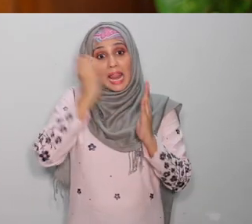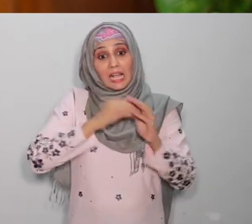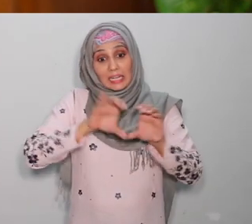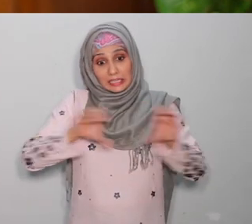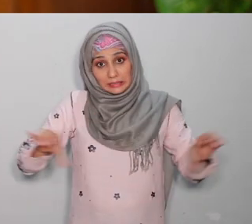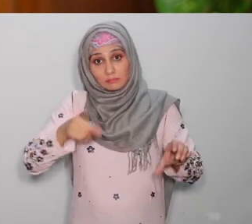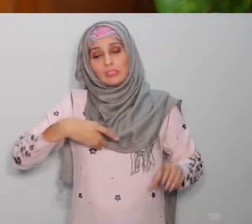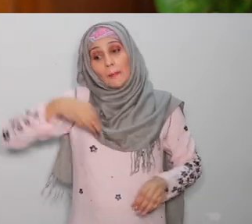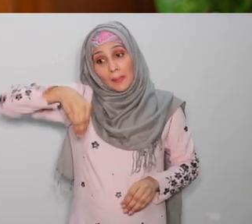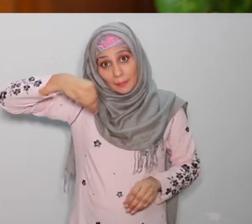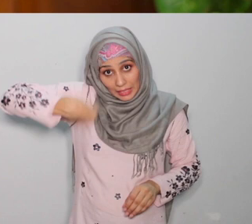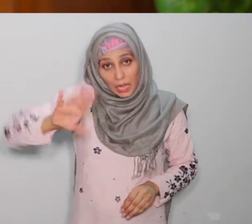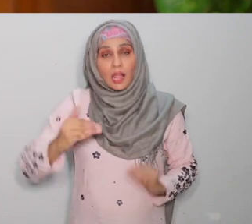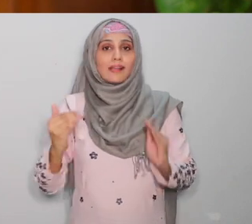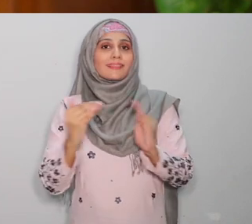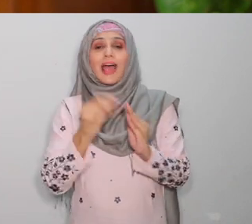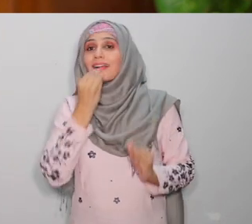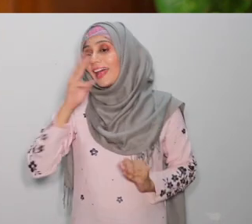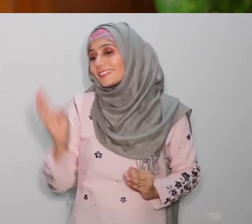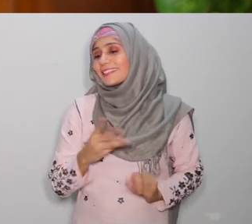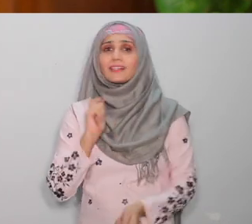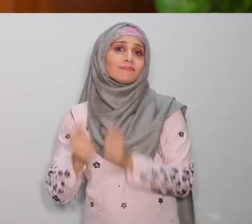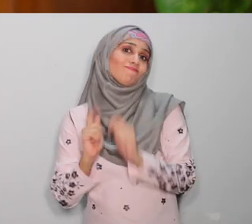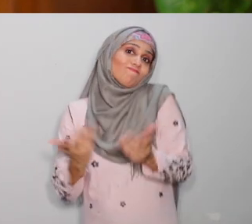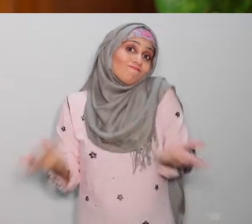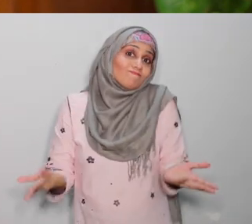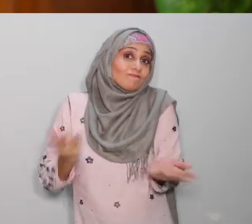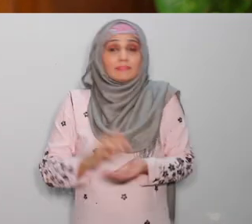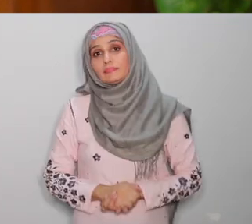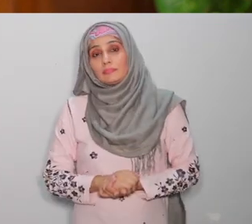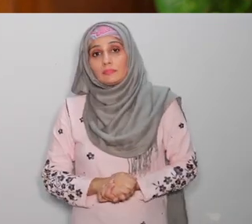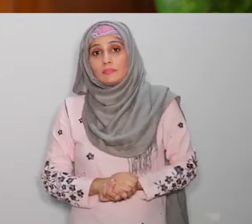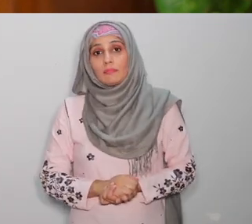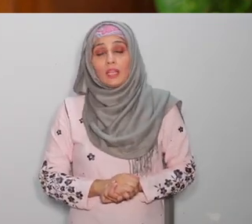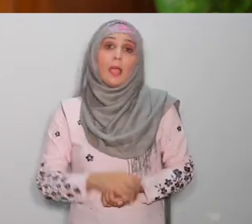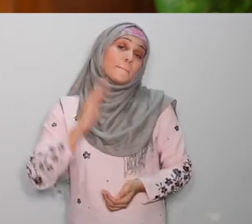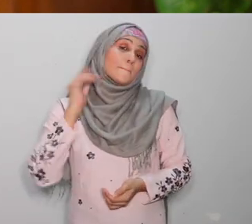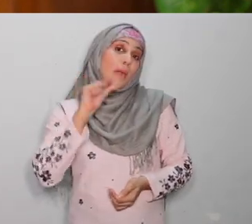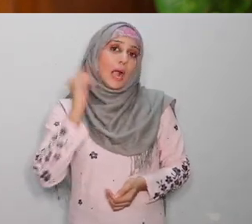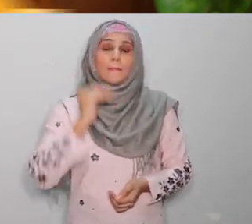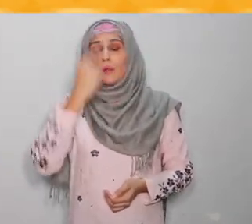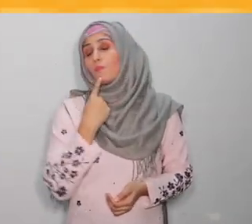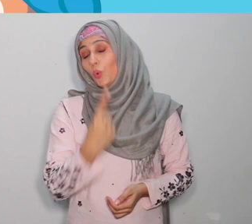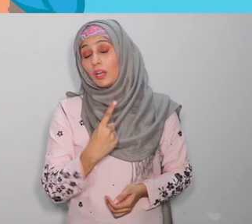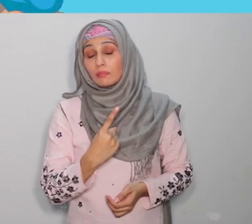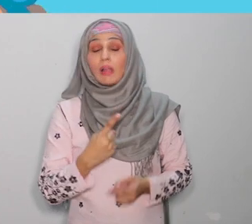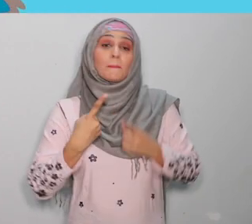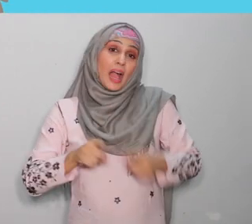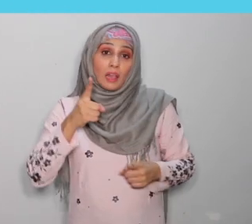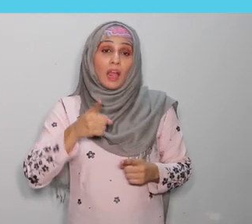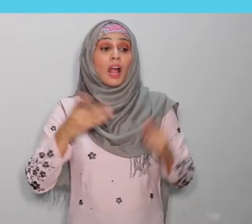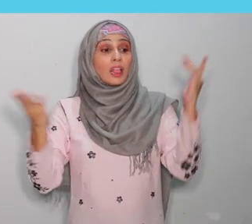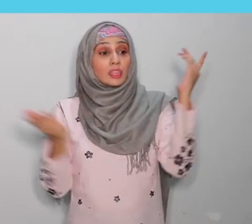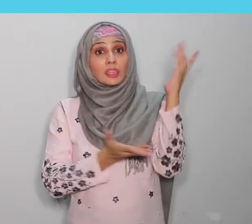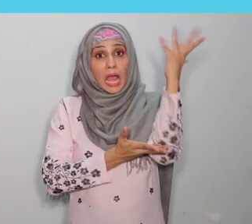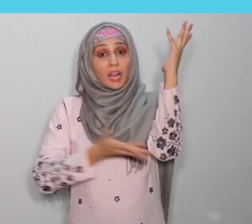बेचना चाहता है ताकि अपने घर वालों के लिए खाना ले सके अभी कहने लगे लेकिन